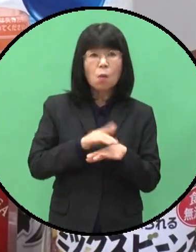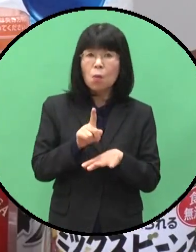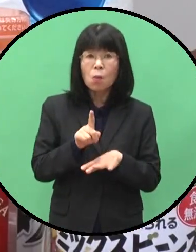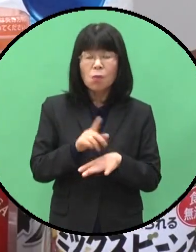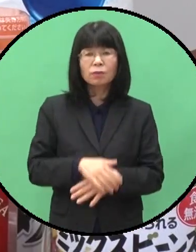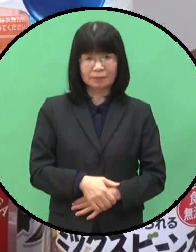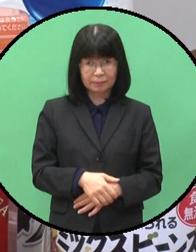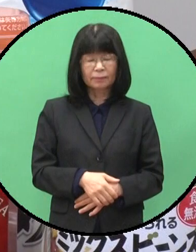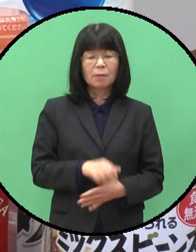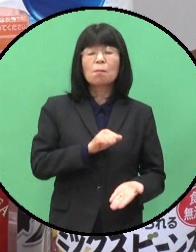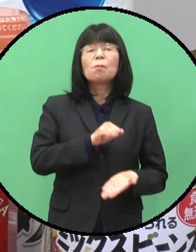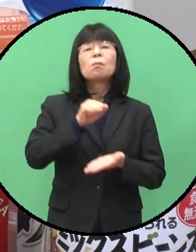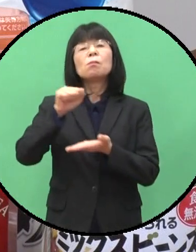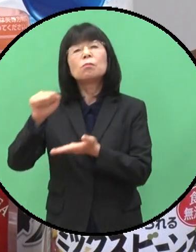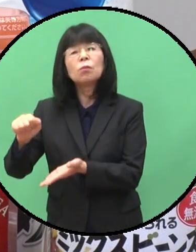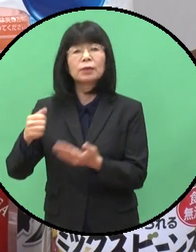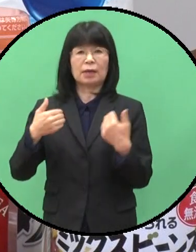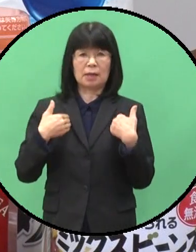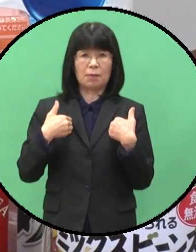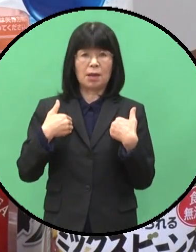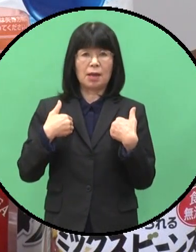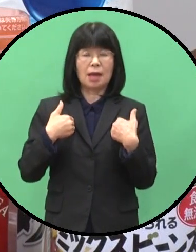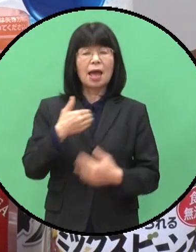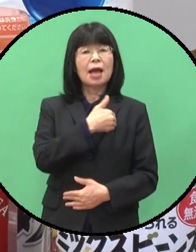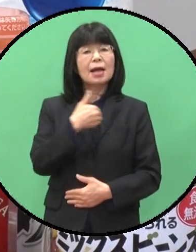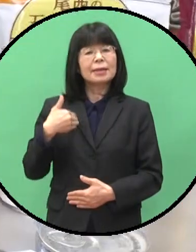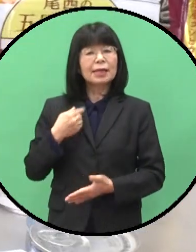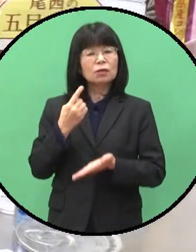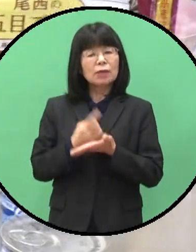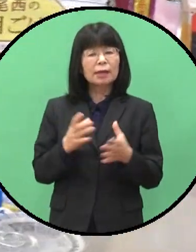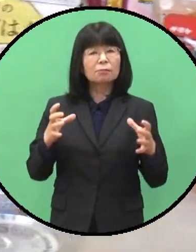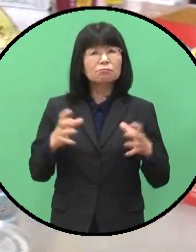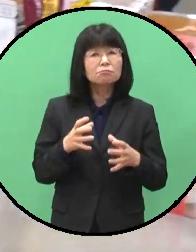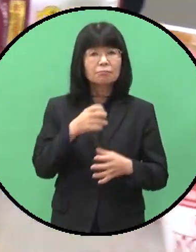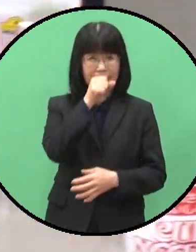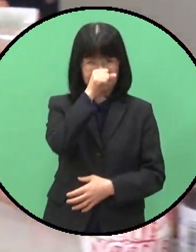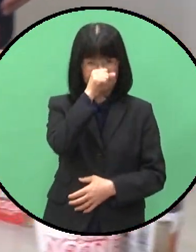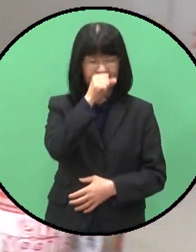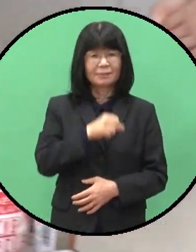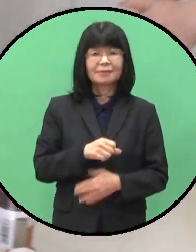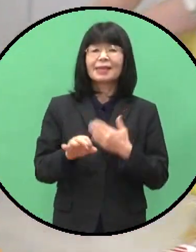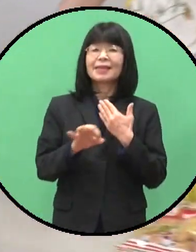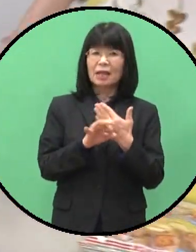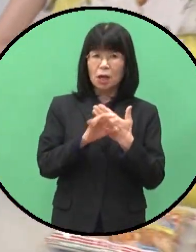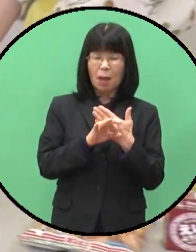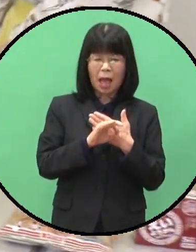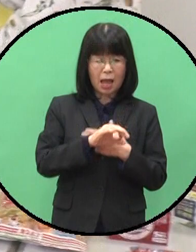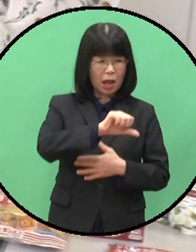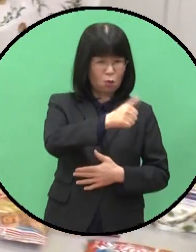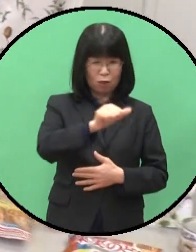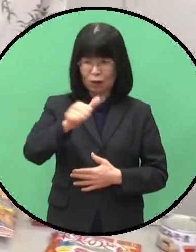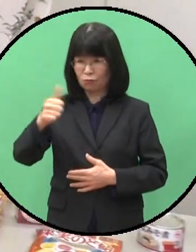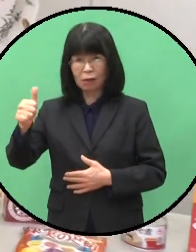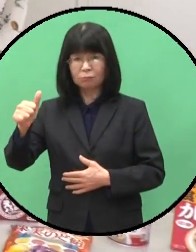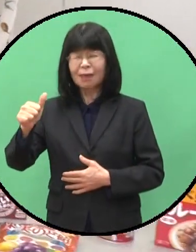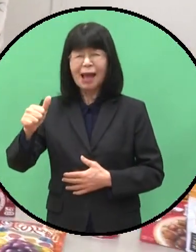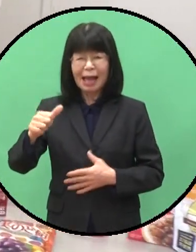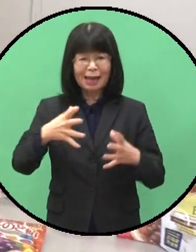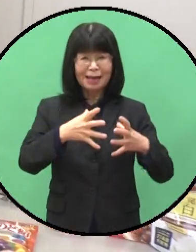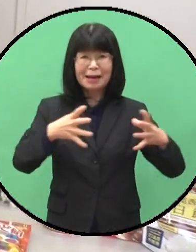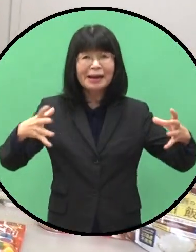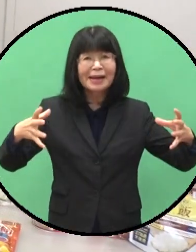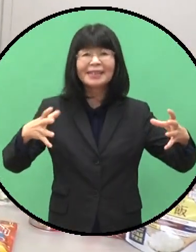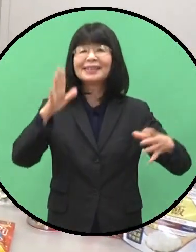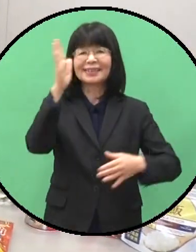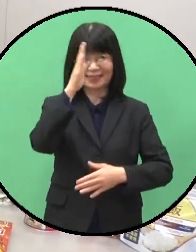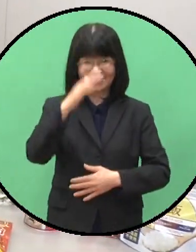持っていくことを考えないといけないので、極力かさばらない方がいいんですよ。なので例えば全部500ミリリットルとかにすると多分かなり面積